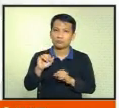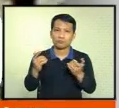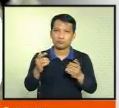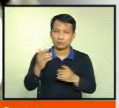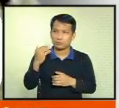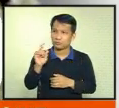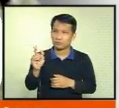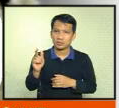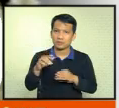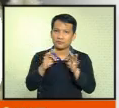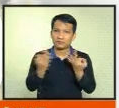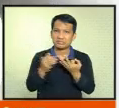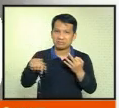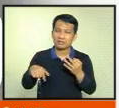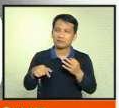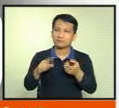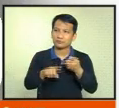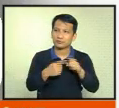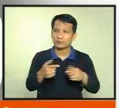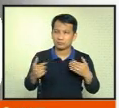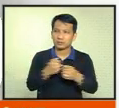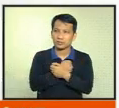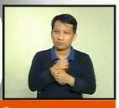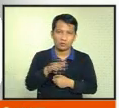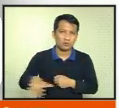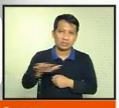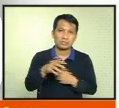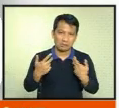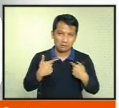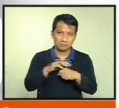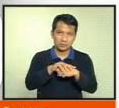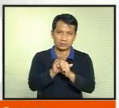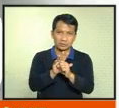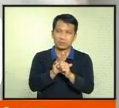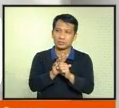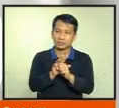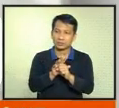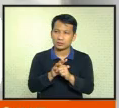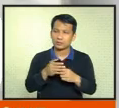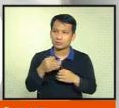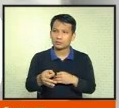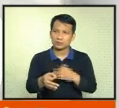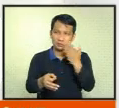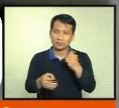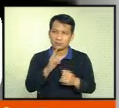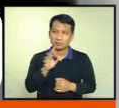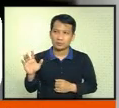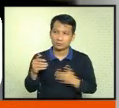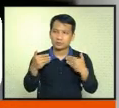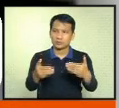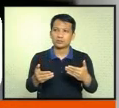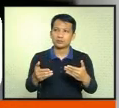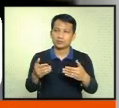na puro friends and family lang nila. Patunay daw ito na love conquers all kahit na may COVID-19 pandemic. Pero nangako ang mag-asawa